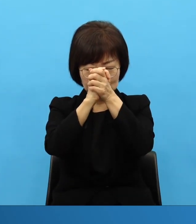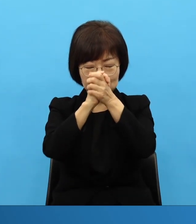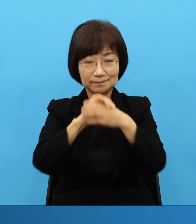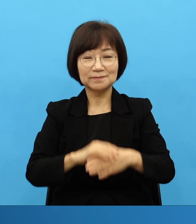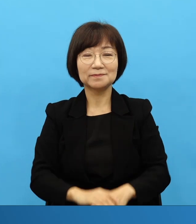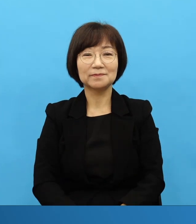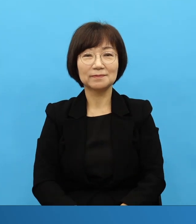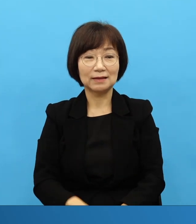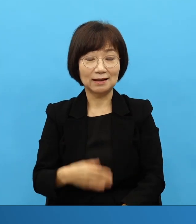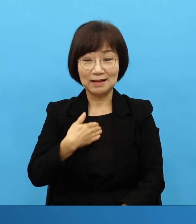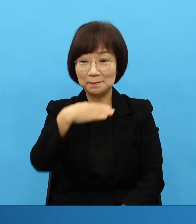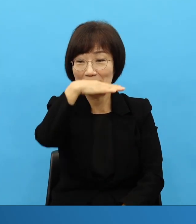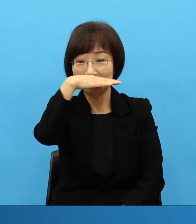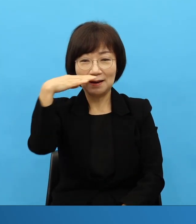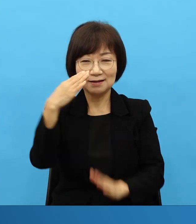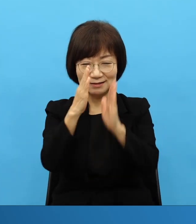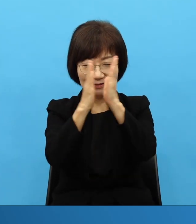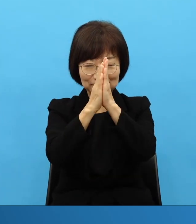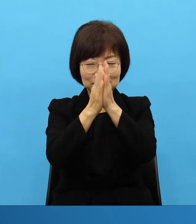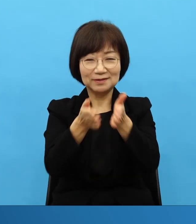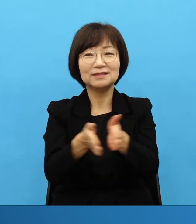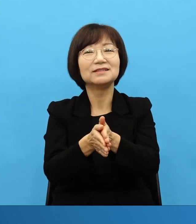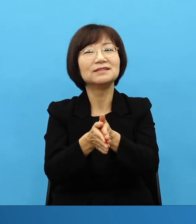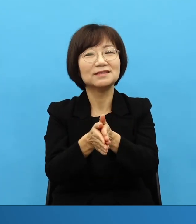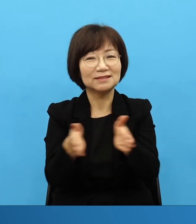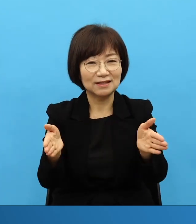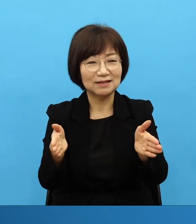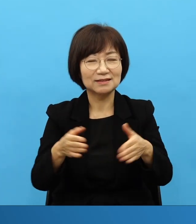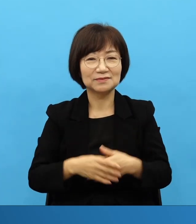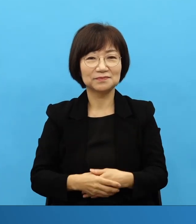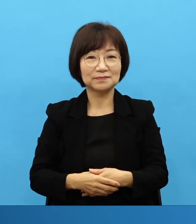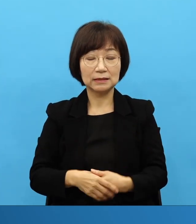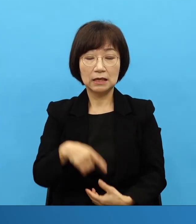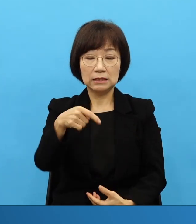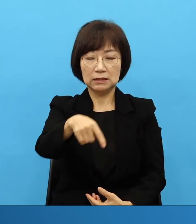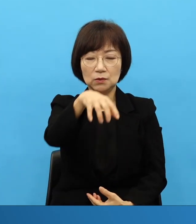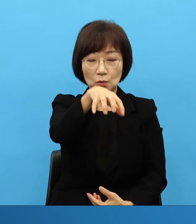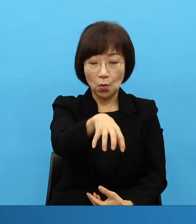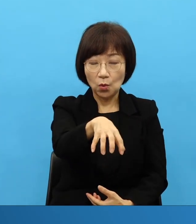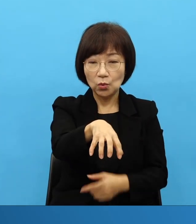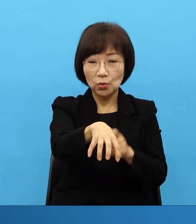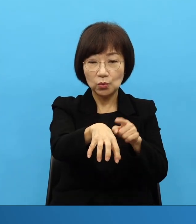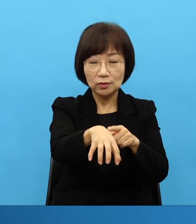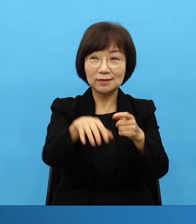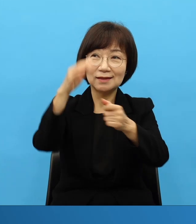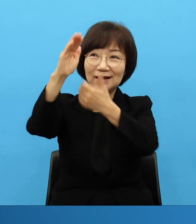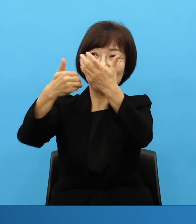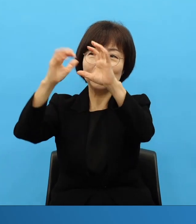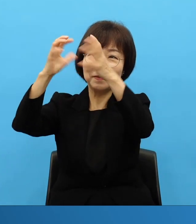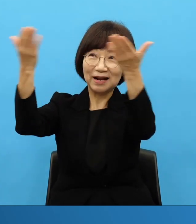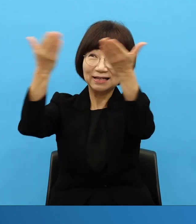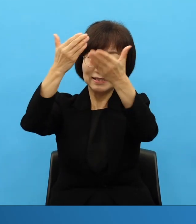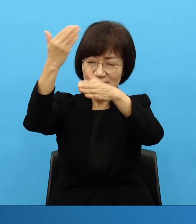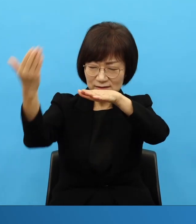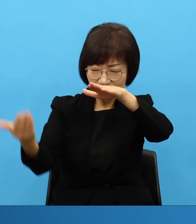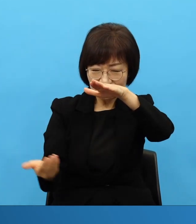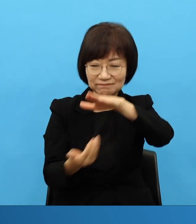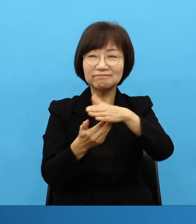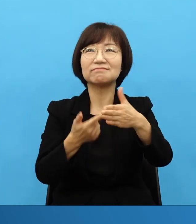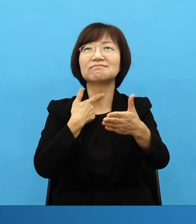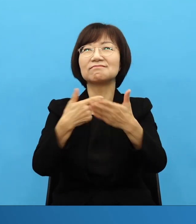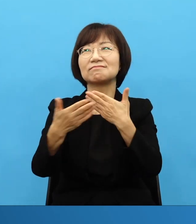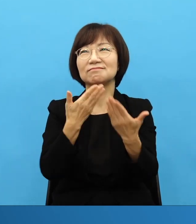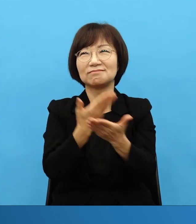제대로 works to the 기도하기 kingdom of 시작한 God. And so that's why I was praying the correct 여기서 way. 하나님 나라의 일을 이루게 하옵소서. May I fully fulfill